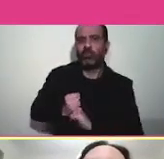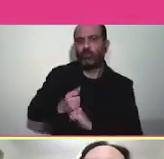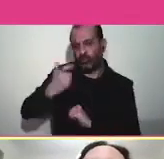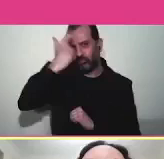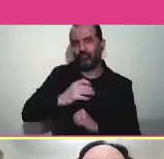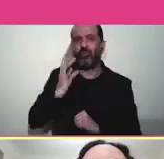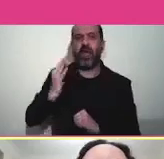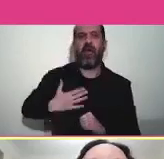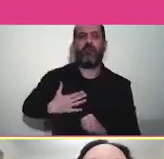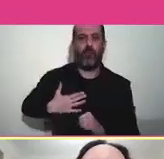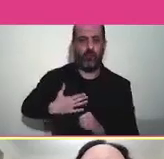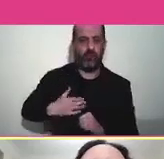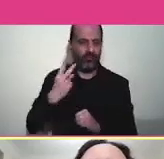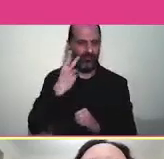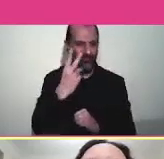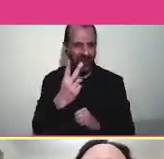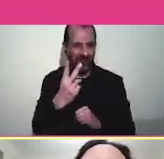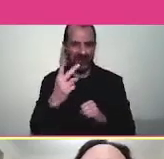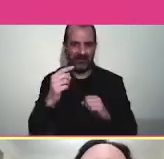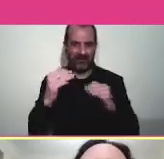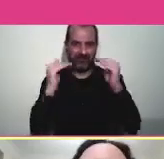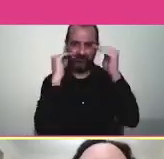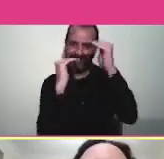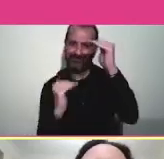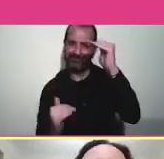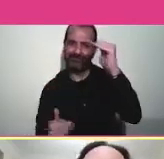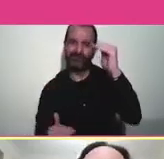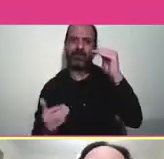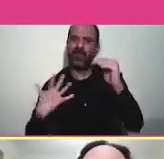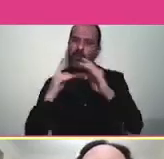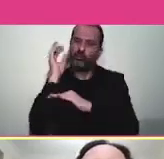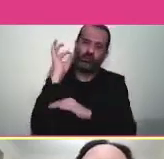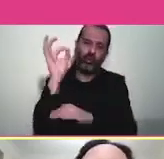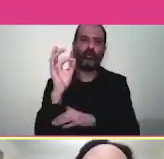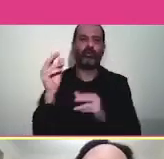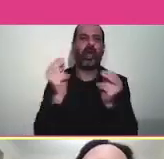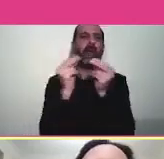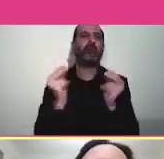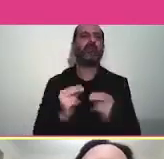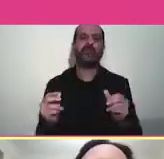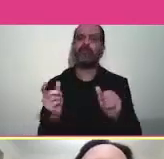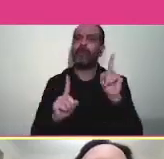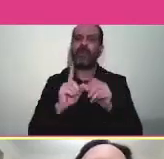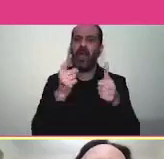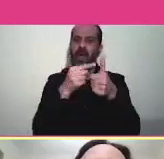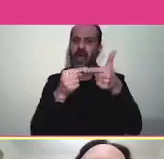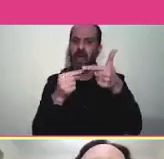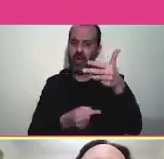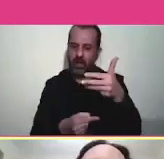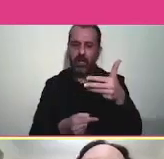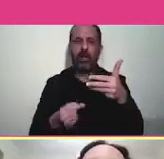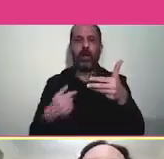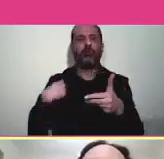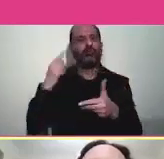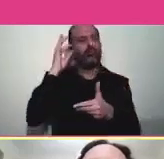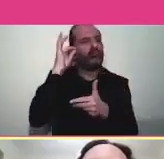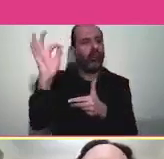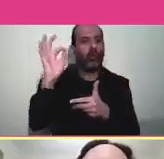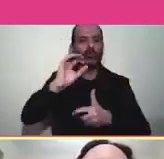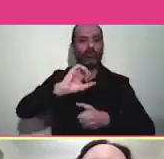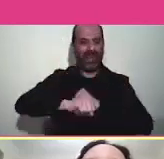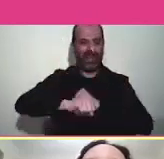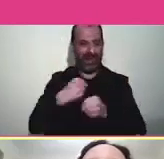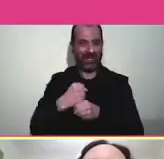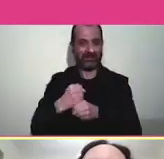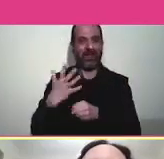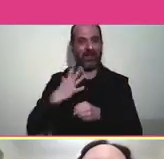από τα αποτελέσματα που θέλαμε να φέρει το έργο. Θέλαμε να μέσα από τις δράσεις μας να συμμετάσχουν τουλάχιστον 100